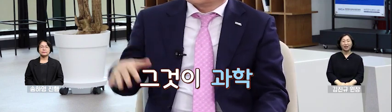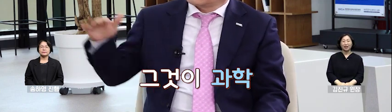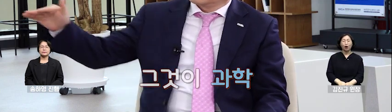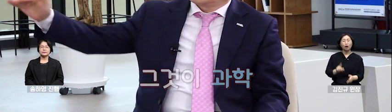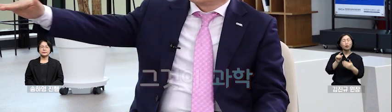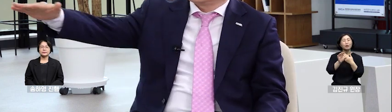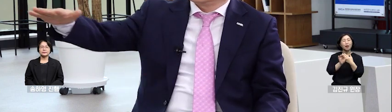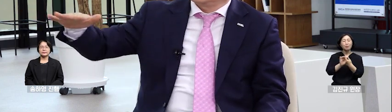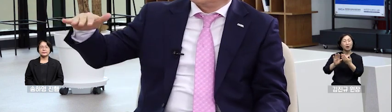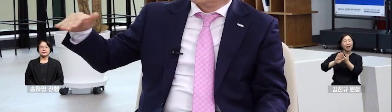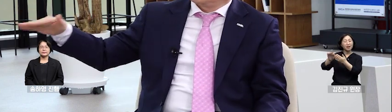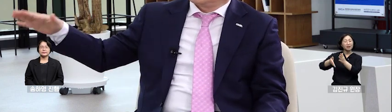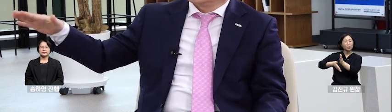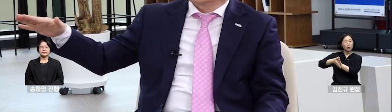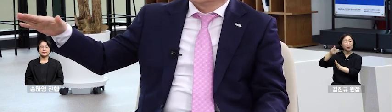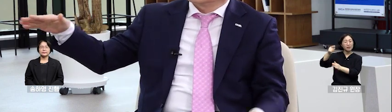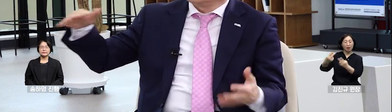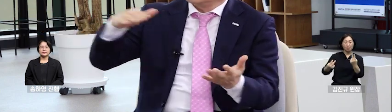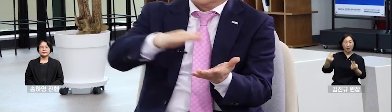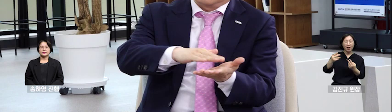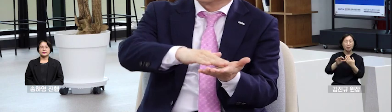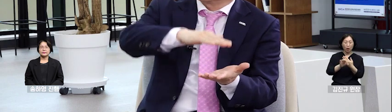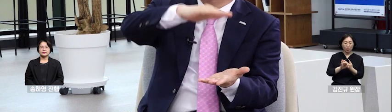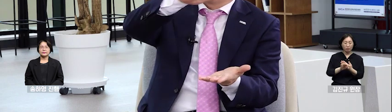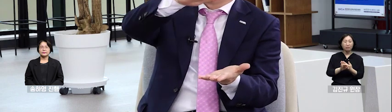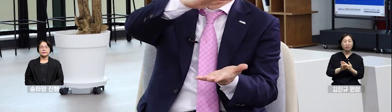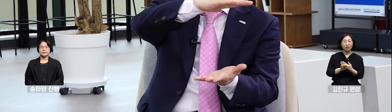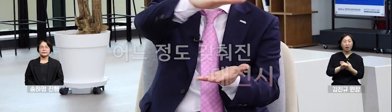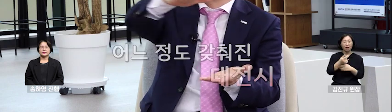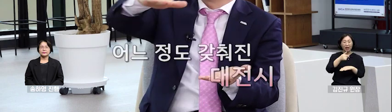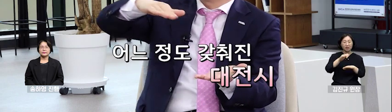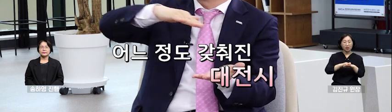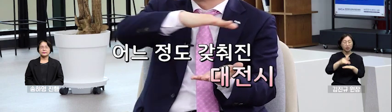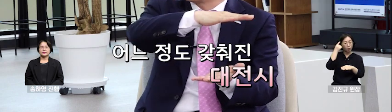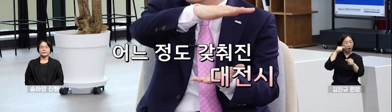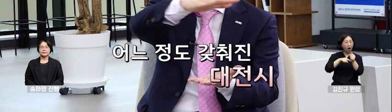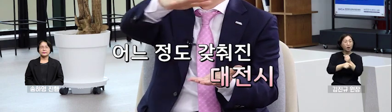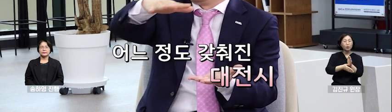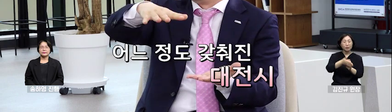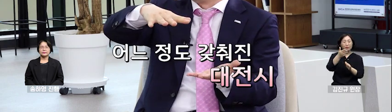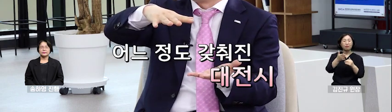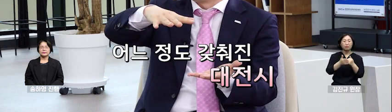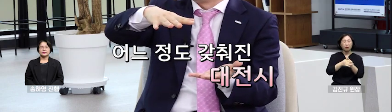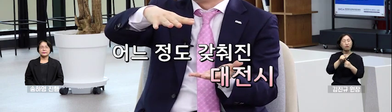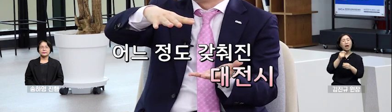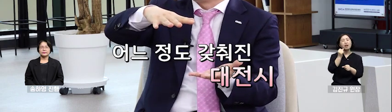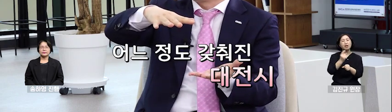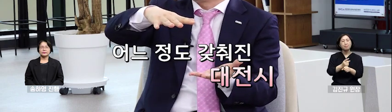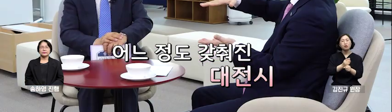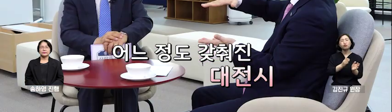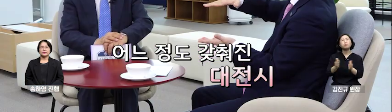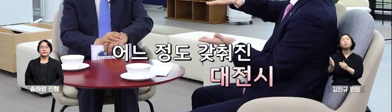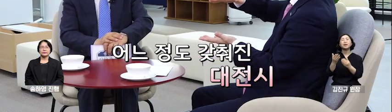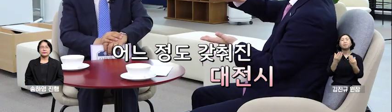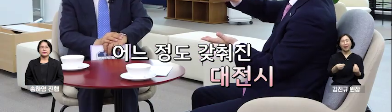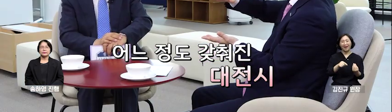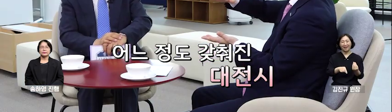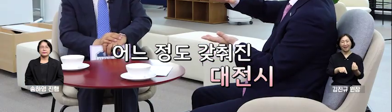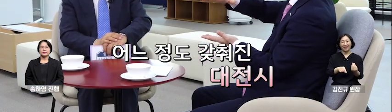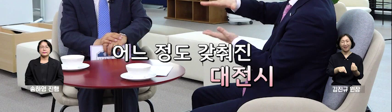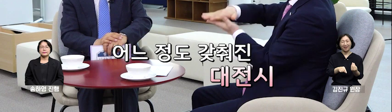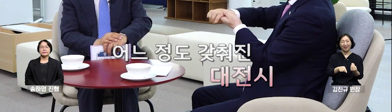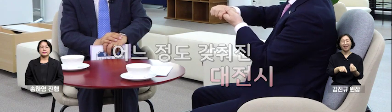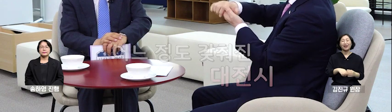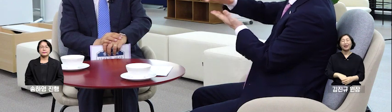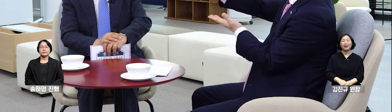그렇다면 따른 도시 b 에서 이미 어느 정도 갖춘 도시도 아니냐 여기는 그렇게 말씀드리고